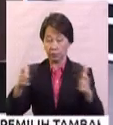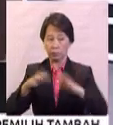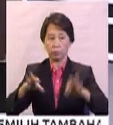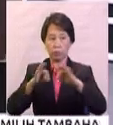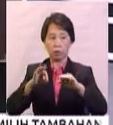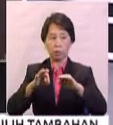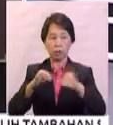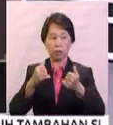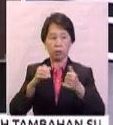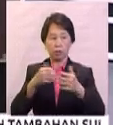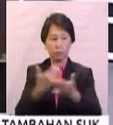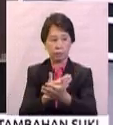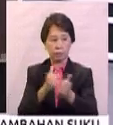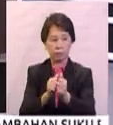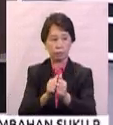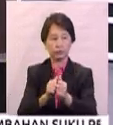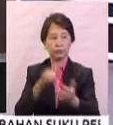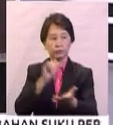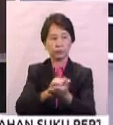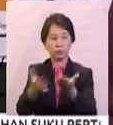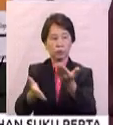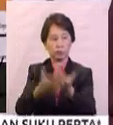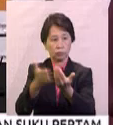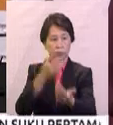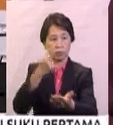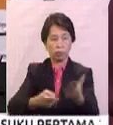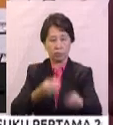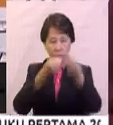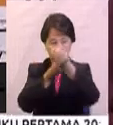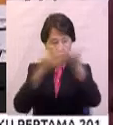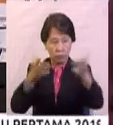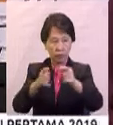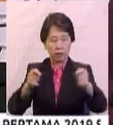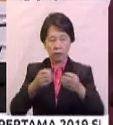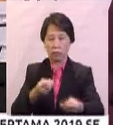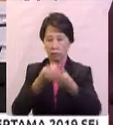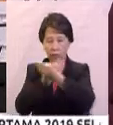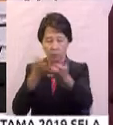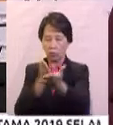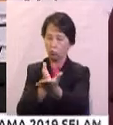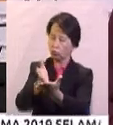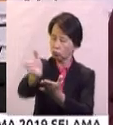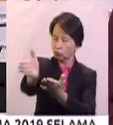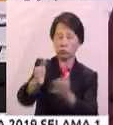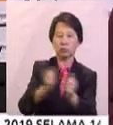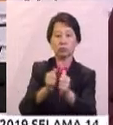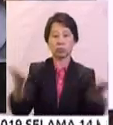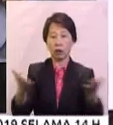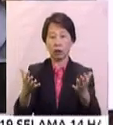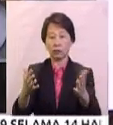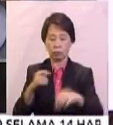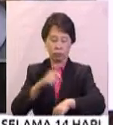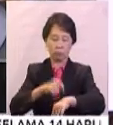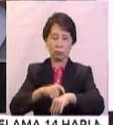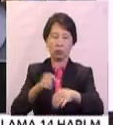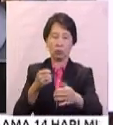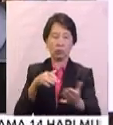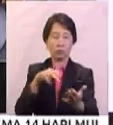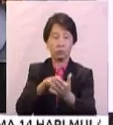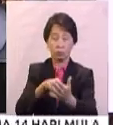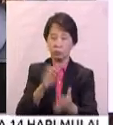News. Jelas Gobind, platform itu memudahkan sebarang maklumat setempat dihebah secara langsung tanpa kekangan masa.